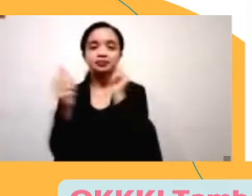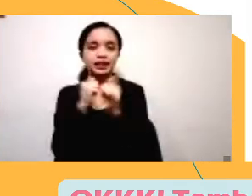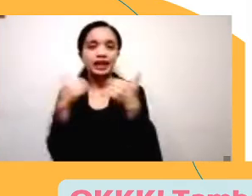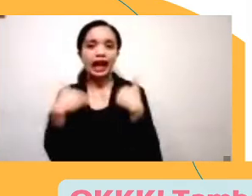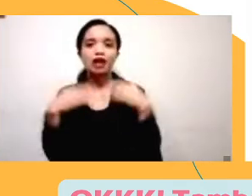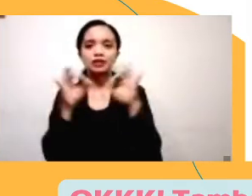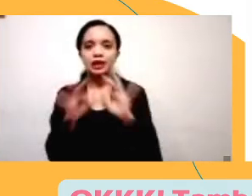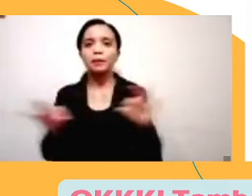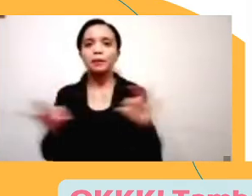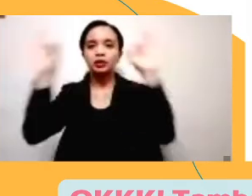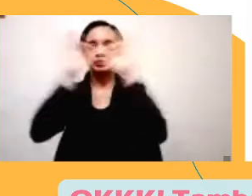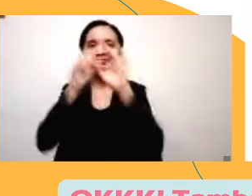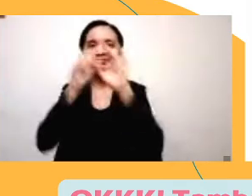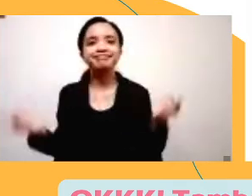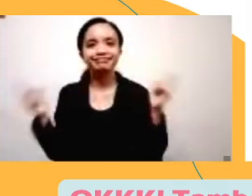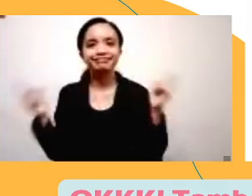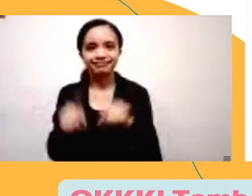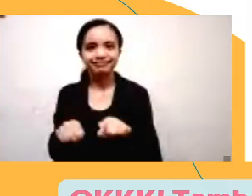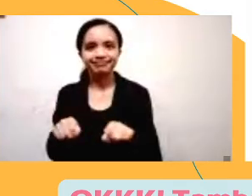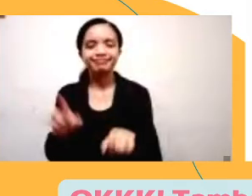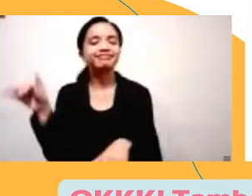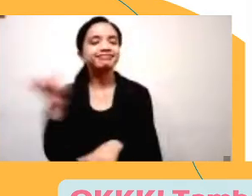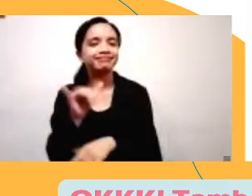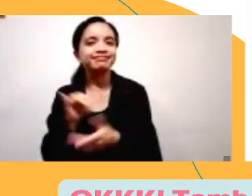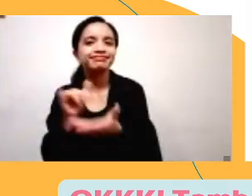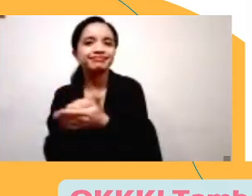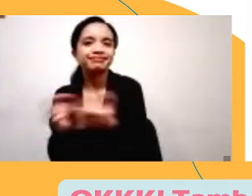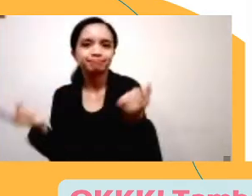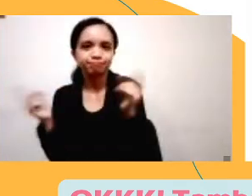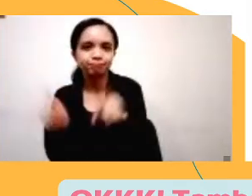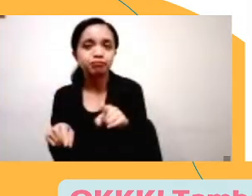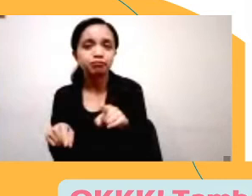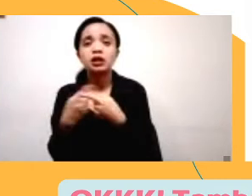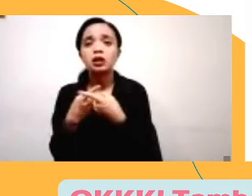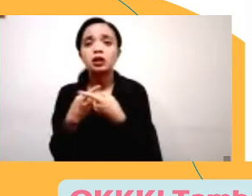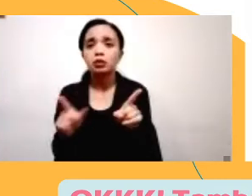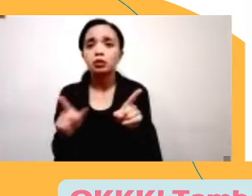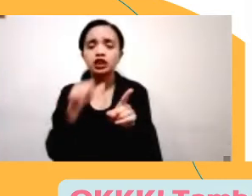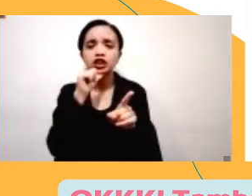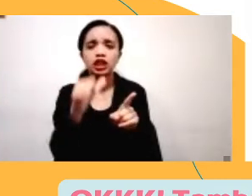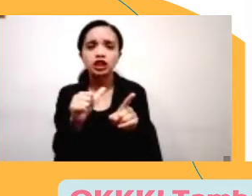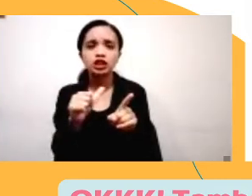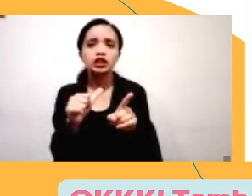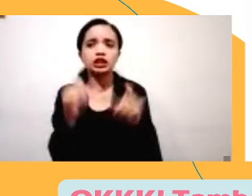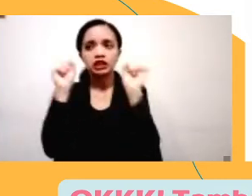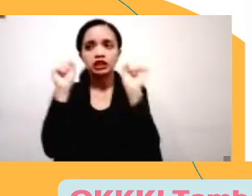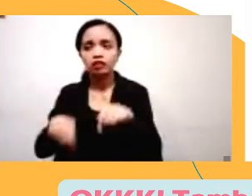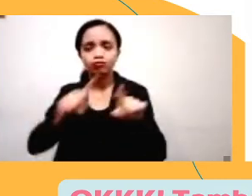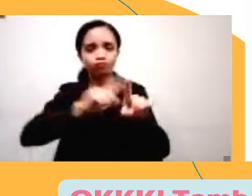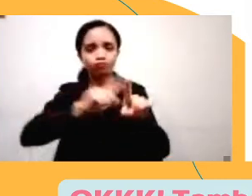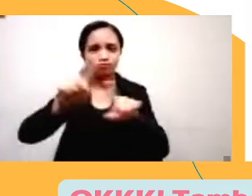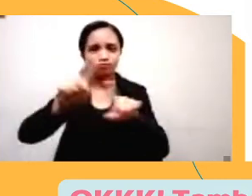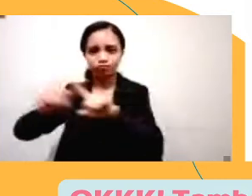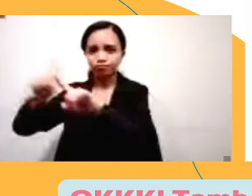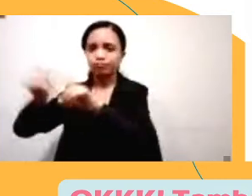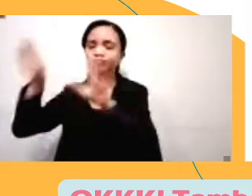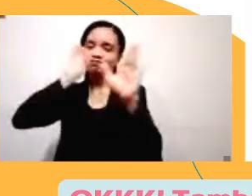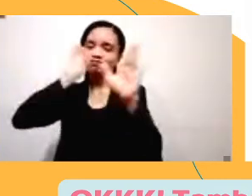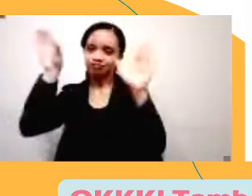mga taon na yan. So parang ganyan yung inyong gagawin. No? Pero instead of text, pwede iba't ibang pictures or bagay.